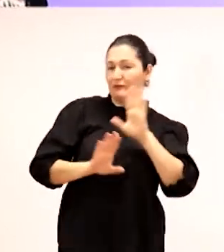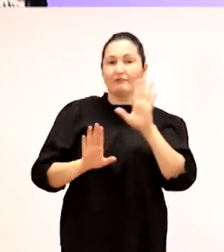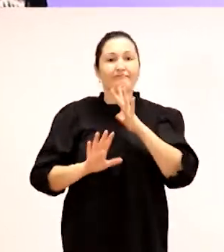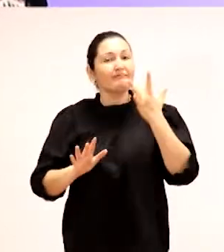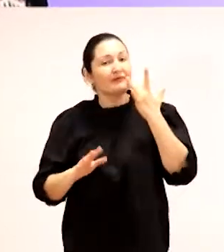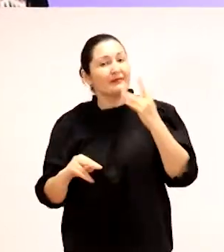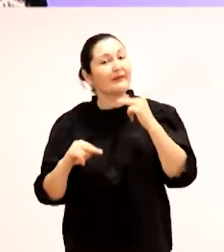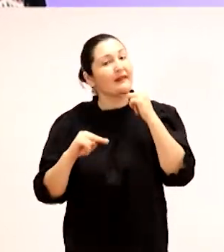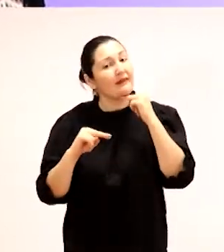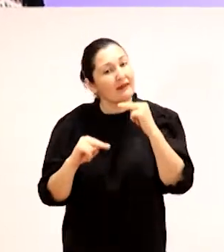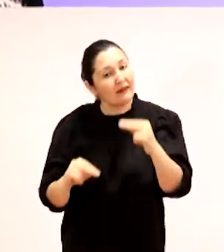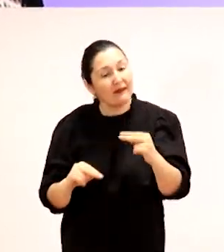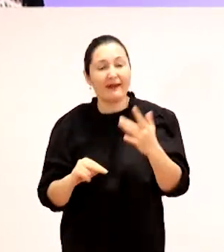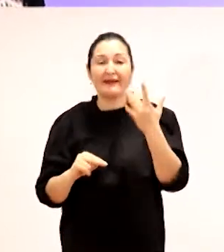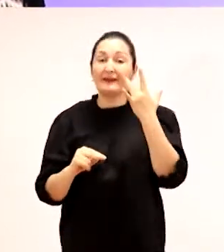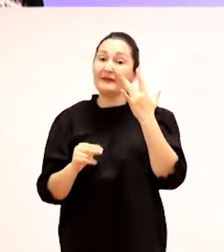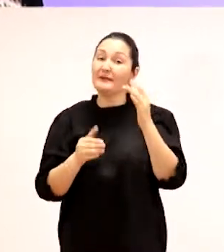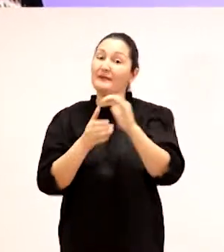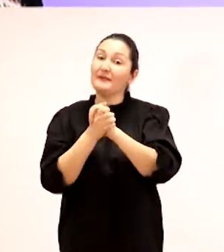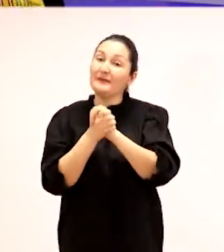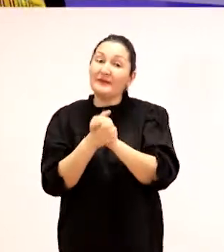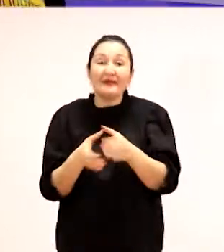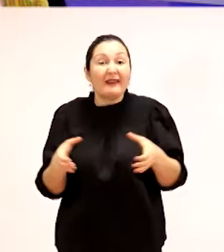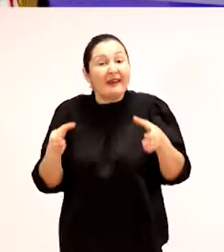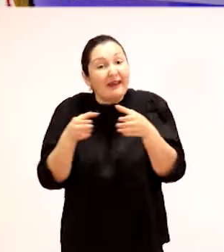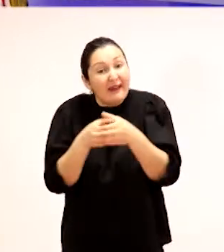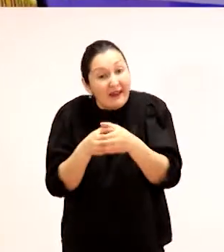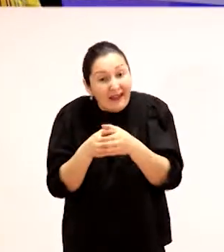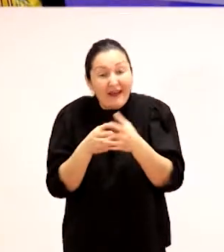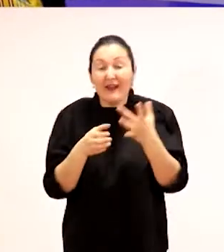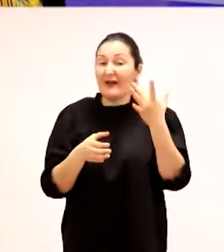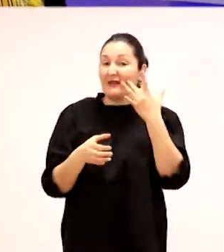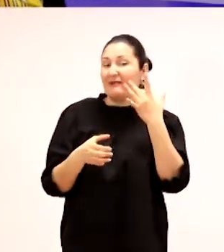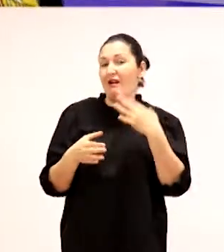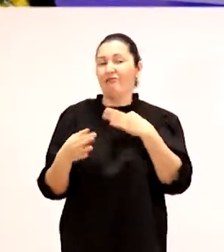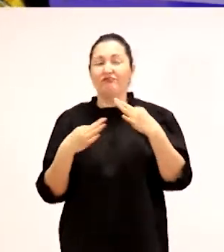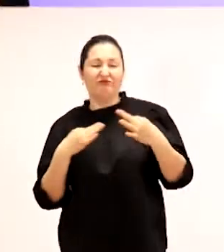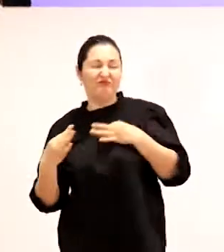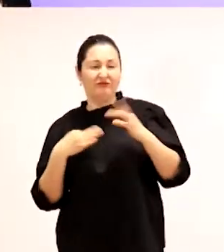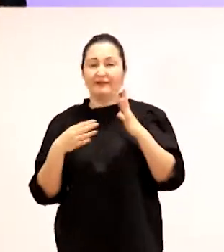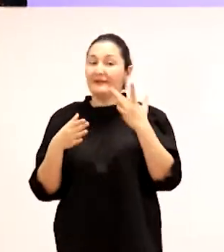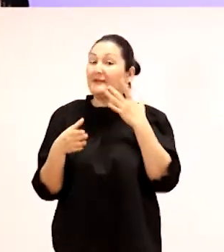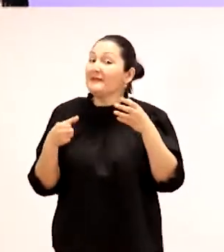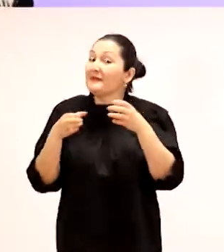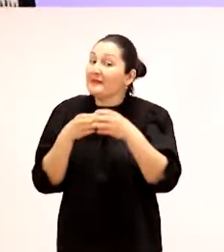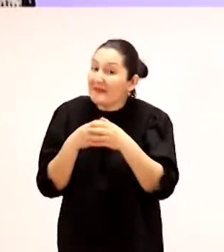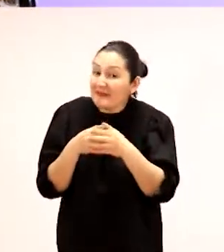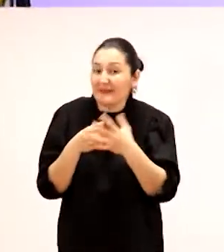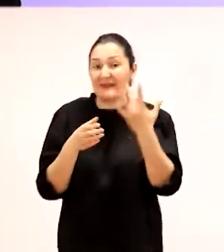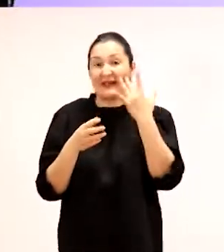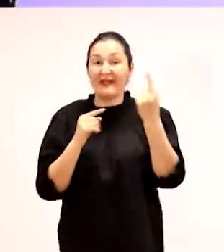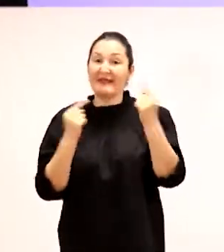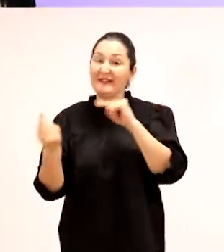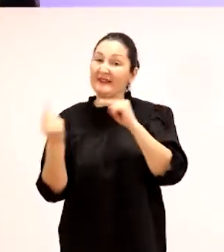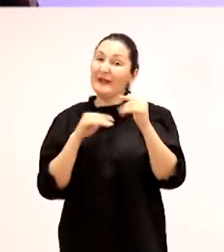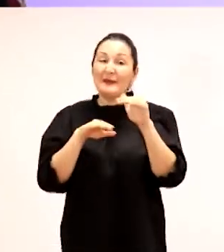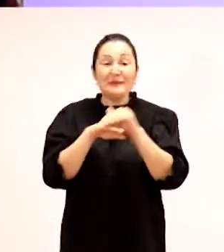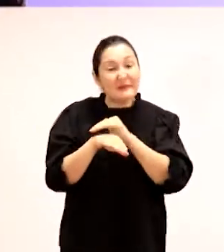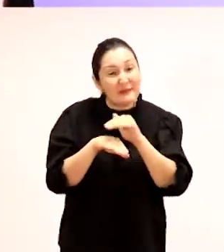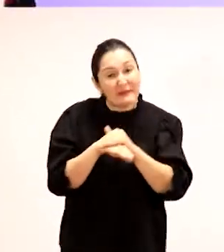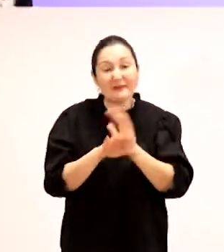А также учит жить в тесном коллективе и быть неравнодушными, иметь сострадание друг к другу